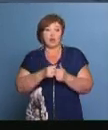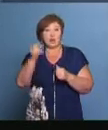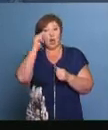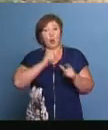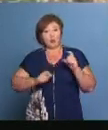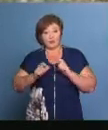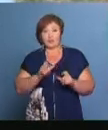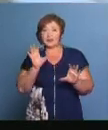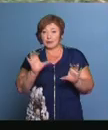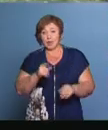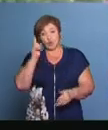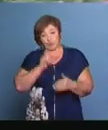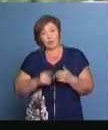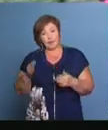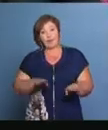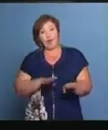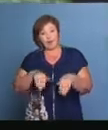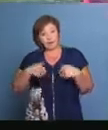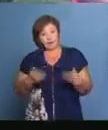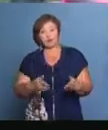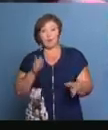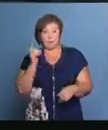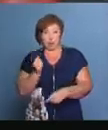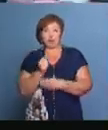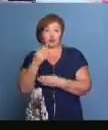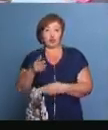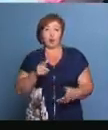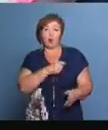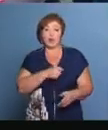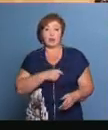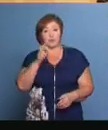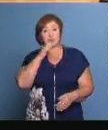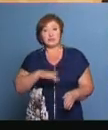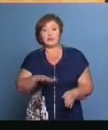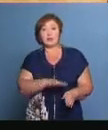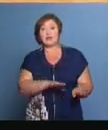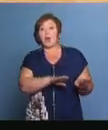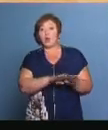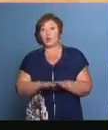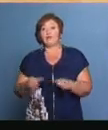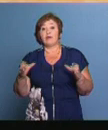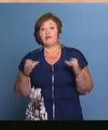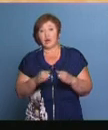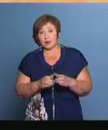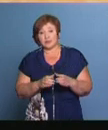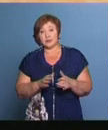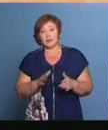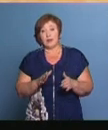Законодатель уверена, ее позицию поддержат ее коллеги в Госсовете. На уровне фракции.